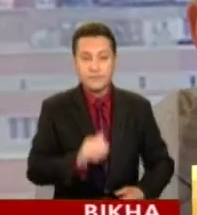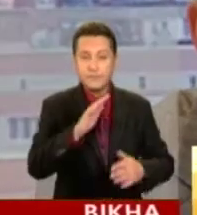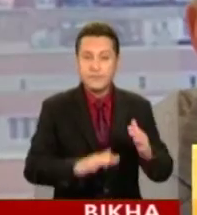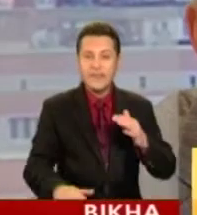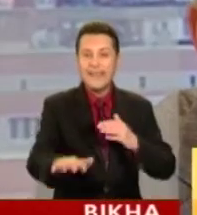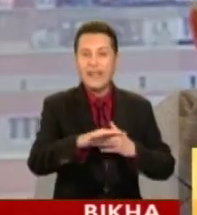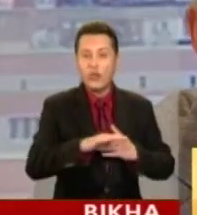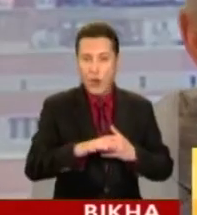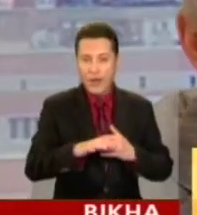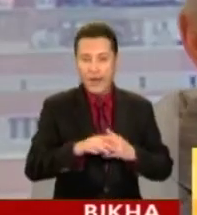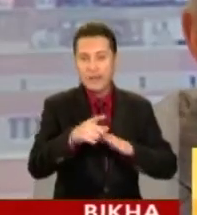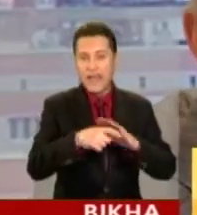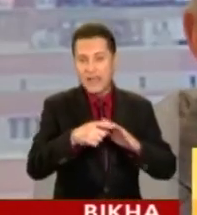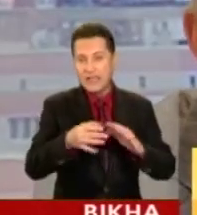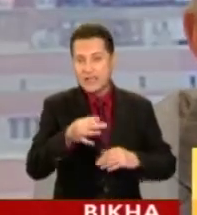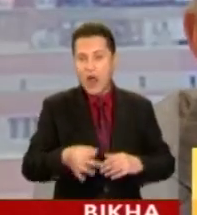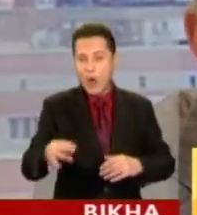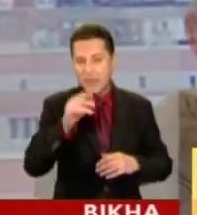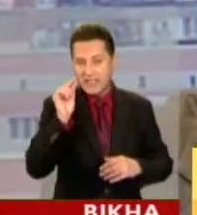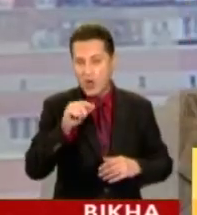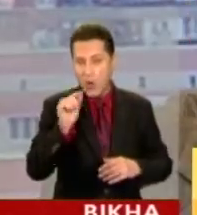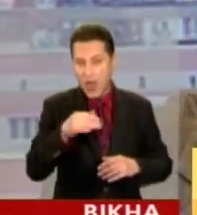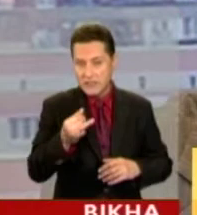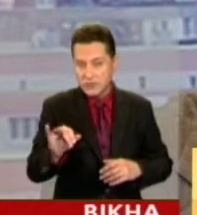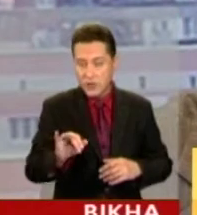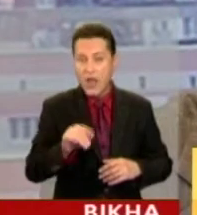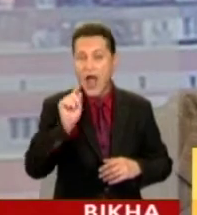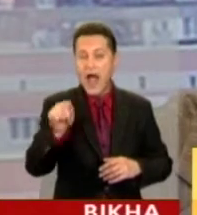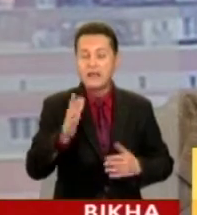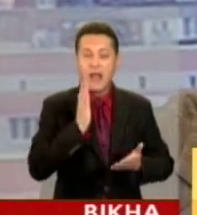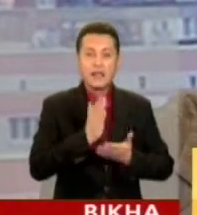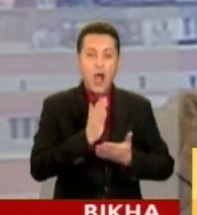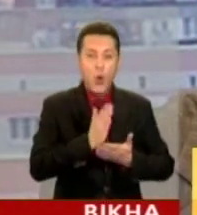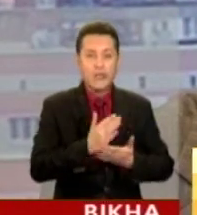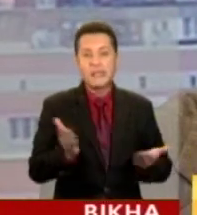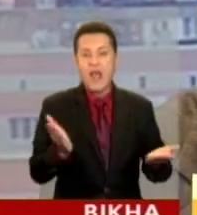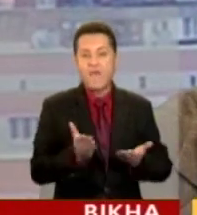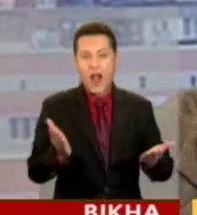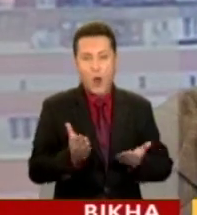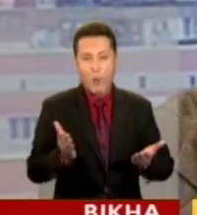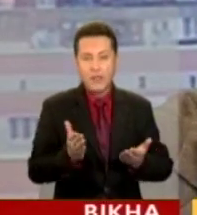Територія Донецкой области, Луганской, она находится в каком-то